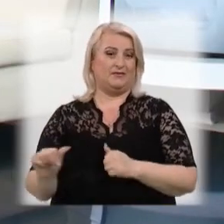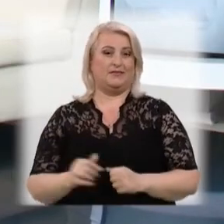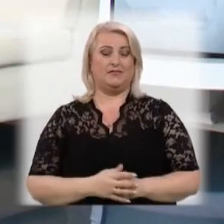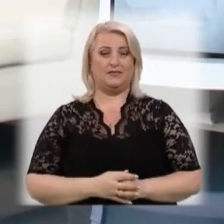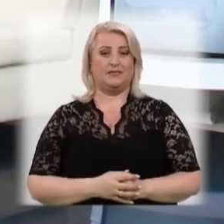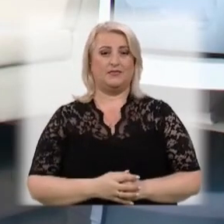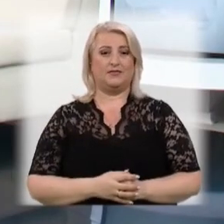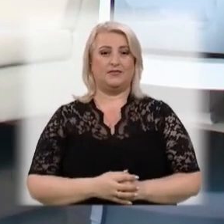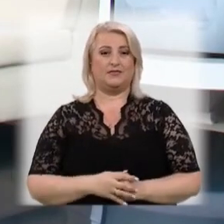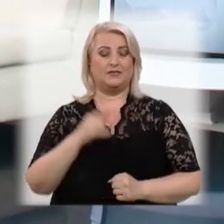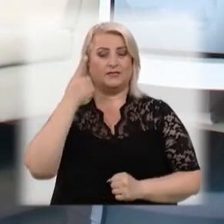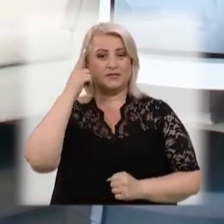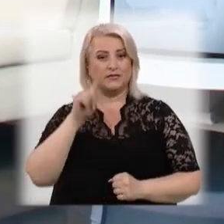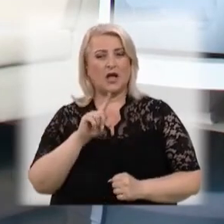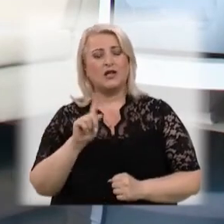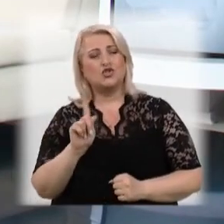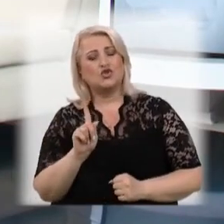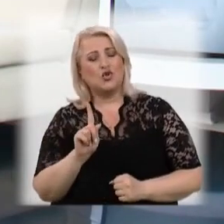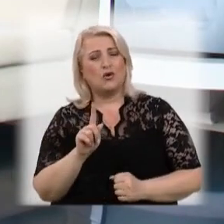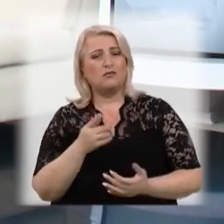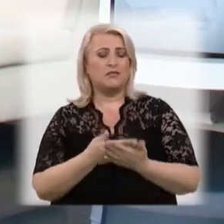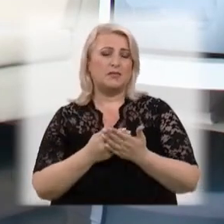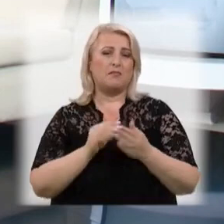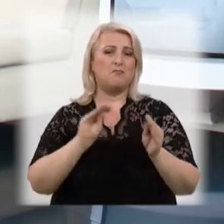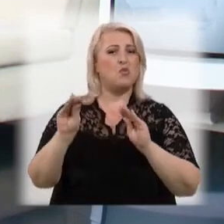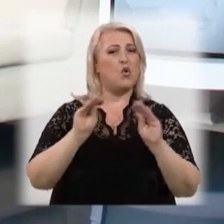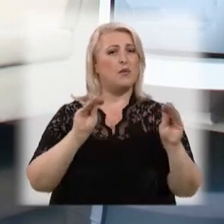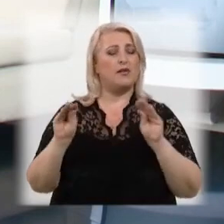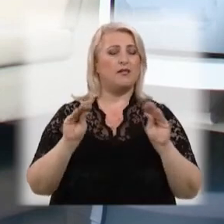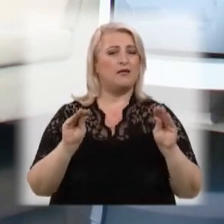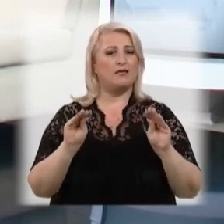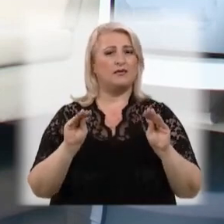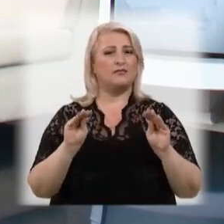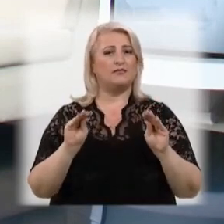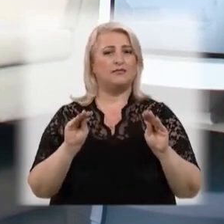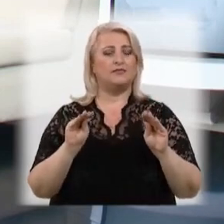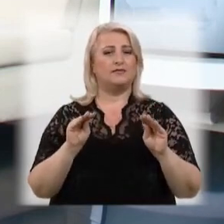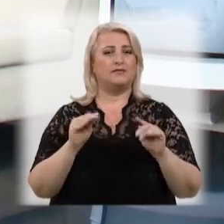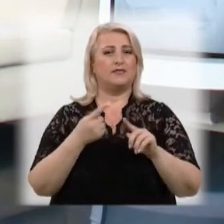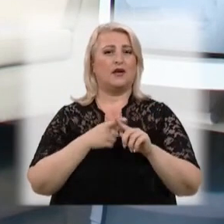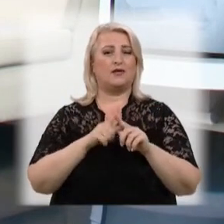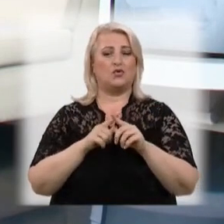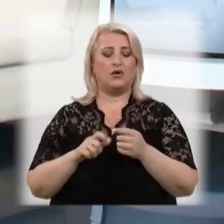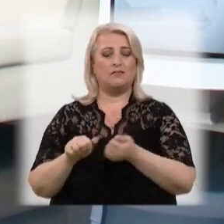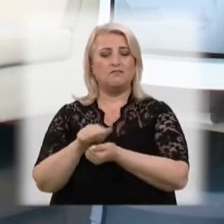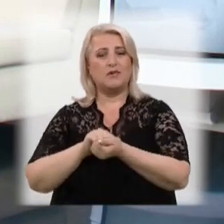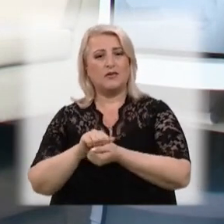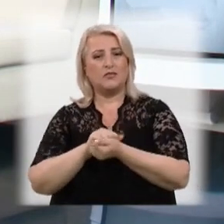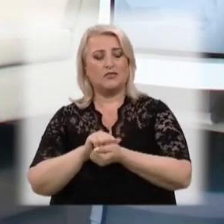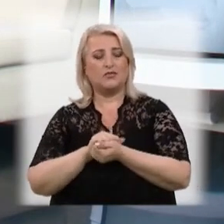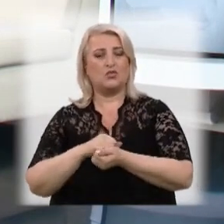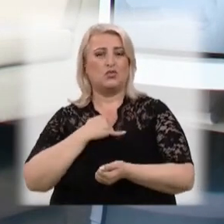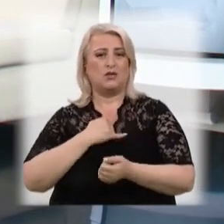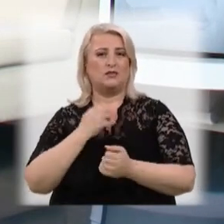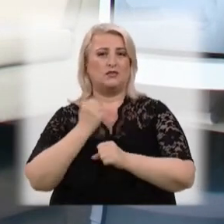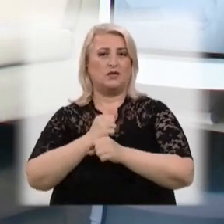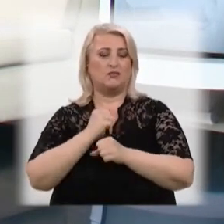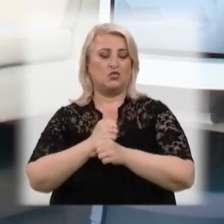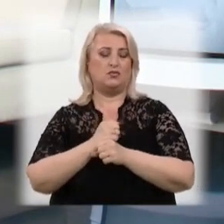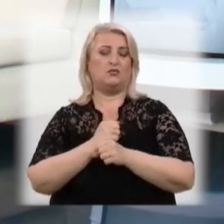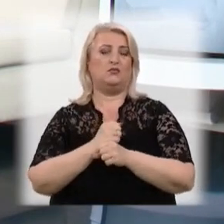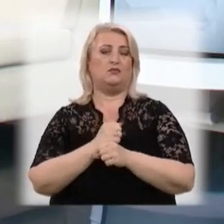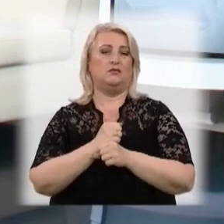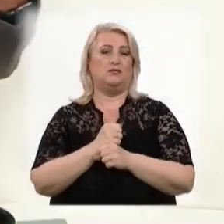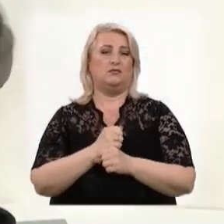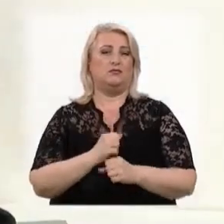Știați că da că mobila vă Care este nostru prelucrată o dată înalți ne mai mult dar